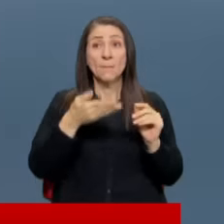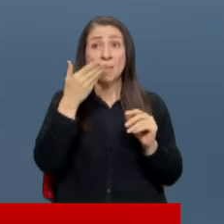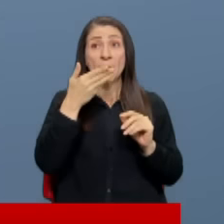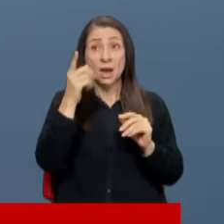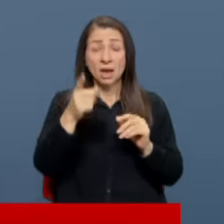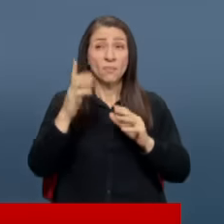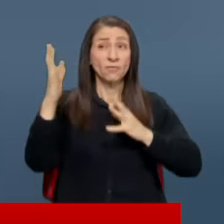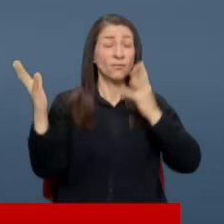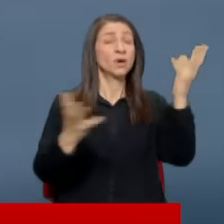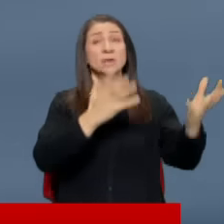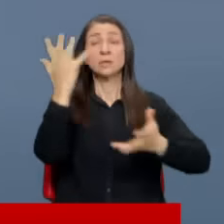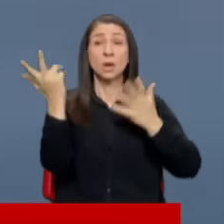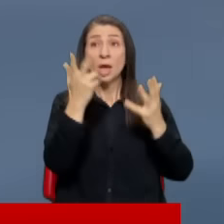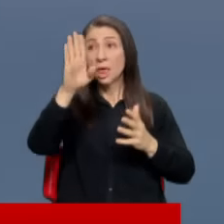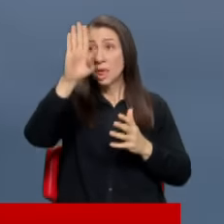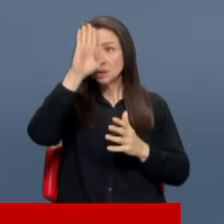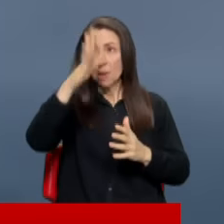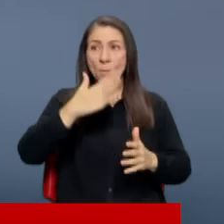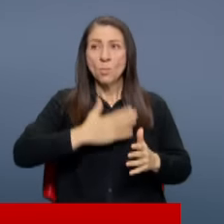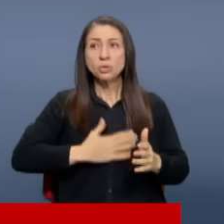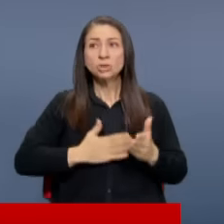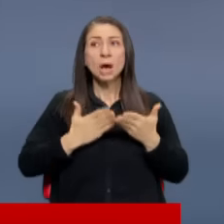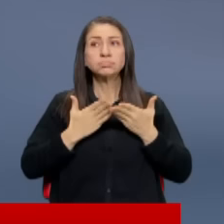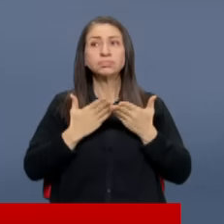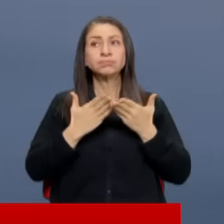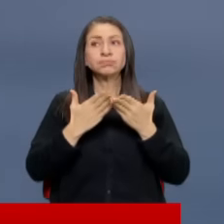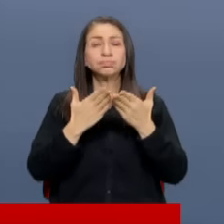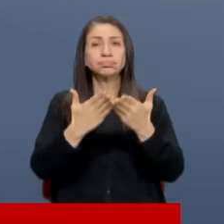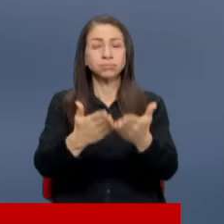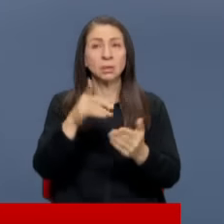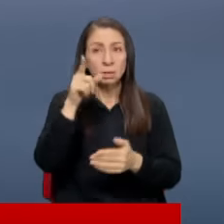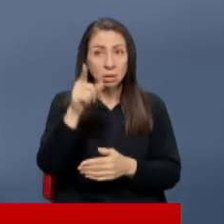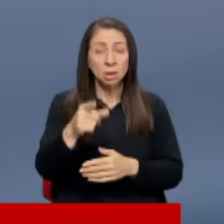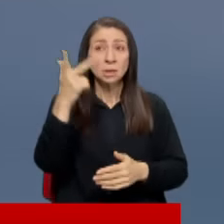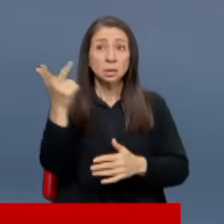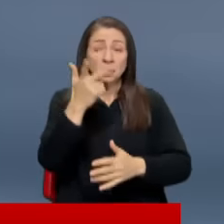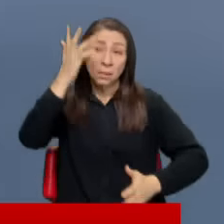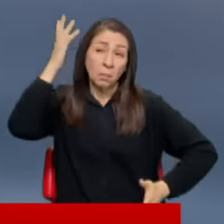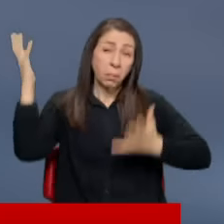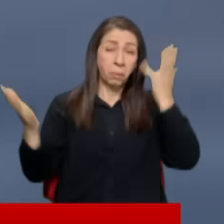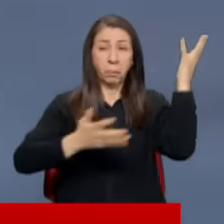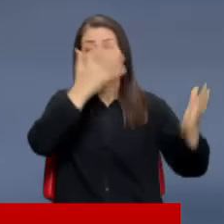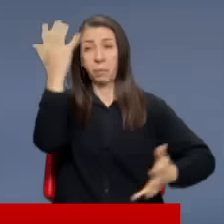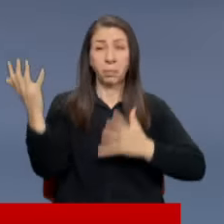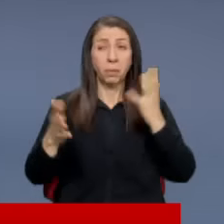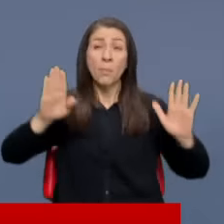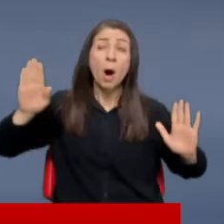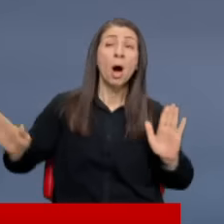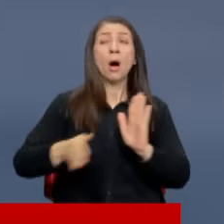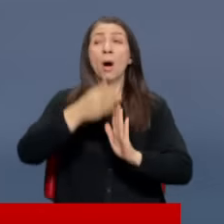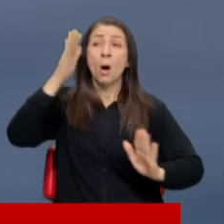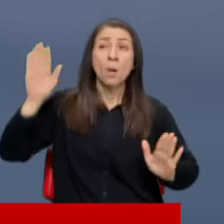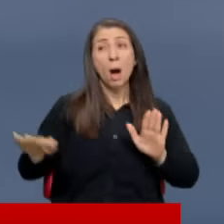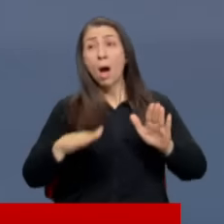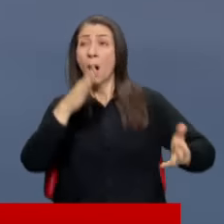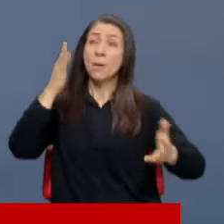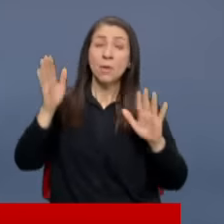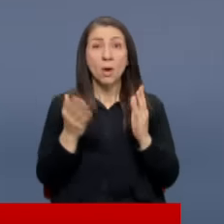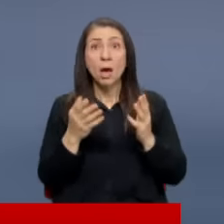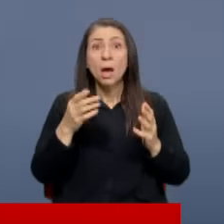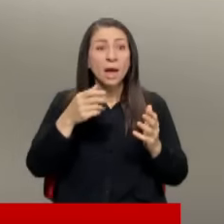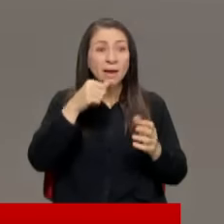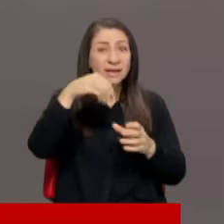Marmara'da ise fırtına etkili oldu. İstanbul-Bursa arası ulaşımı sağlayan deniz otobüsü şiddetli rüzgar nedeniyle oluşan dalgalardan sarsılınca